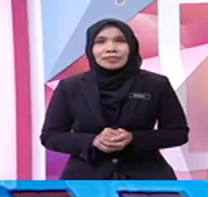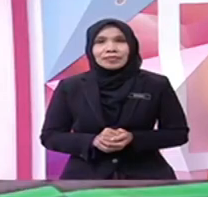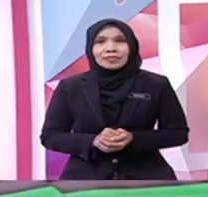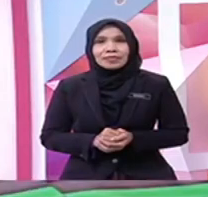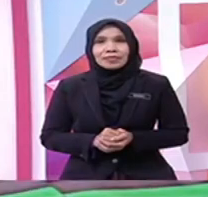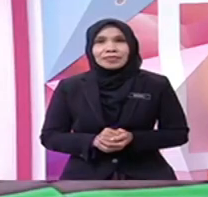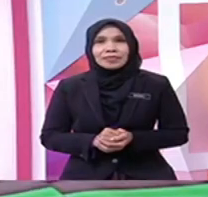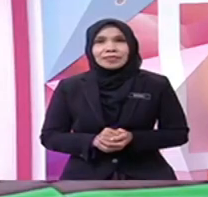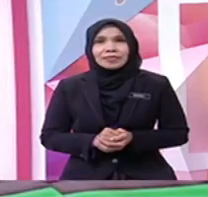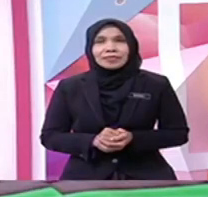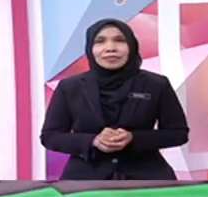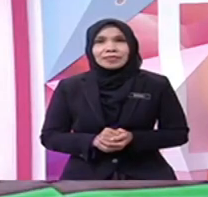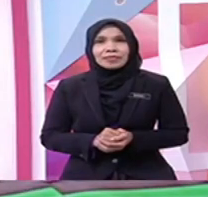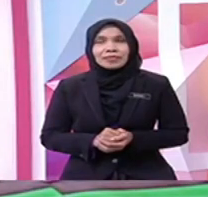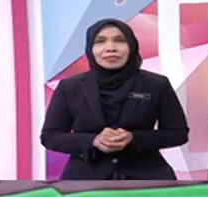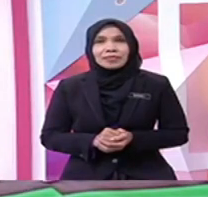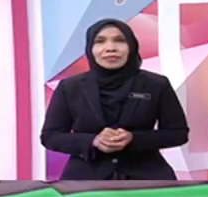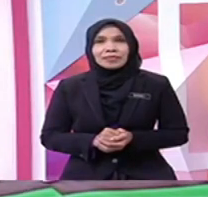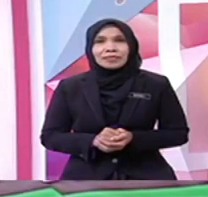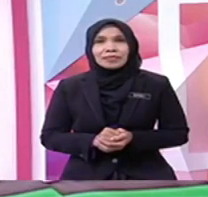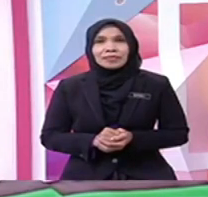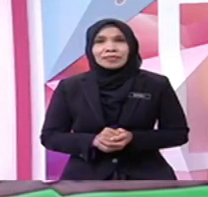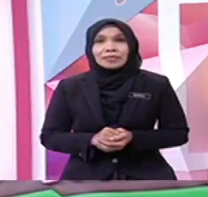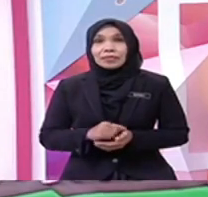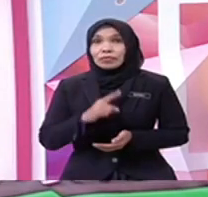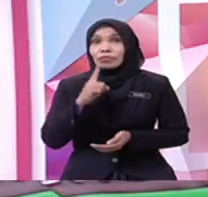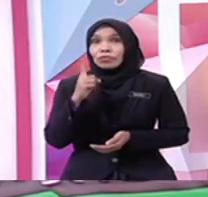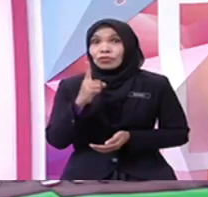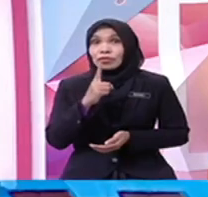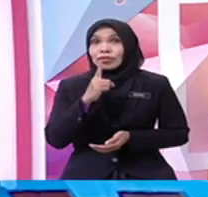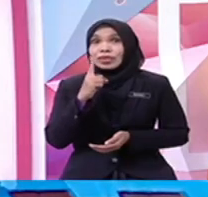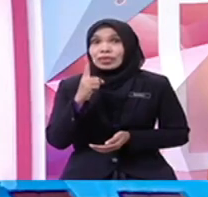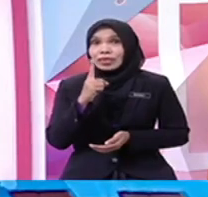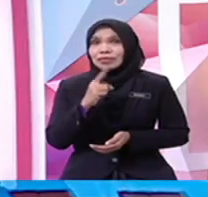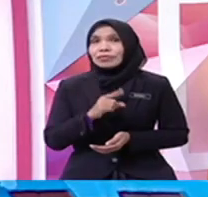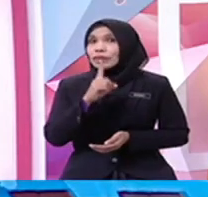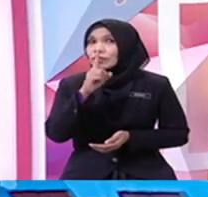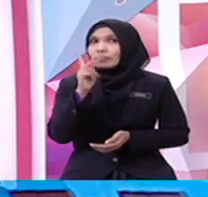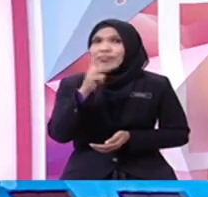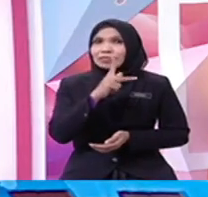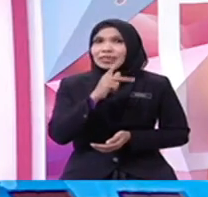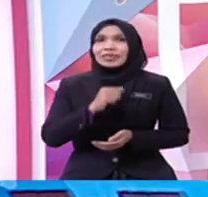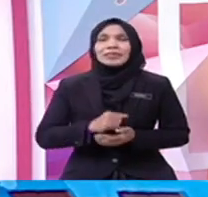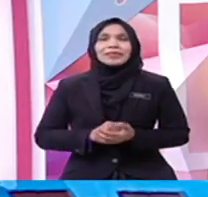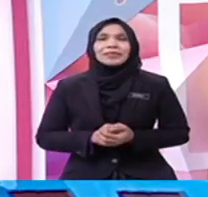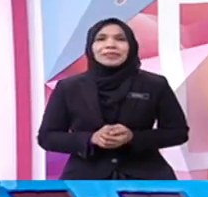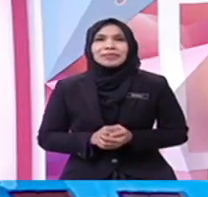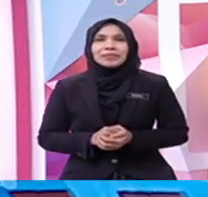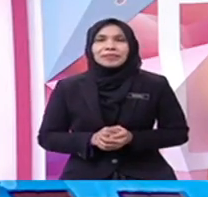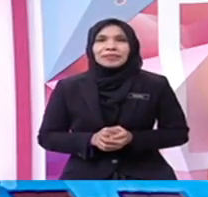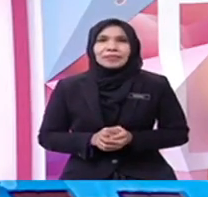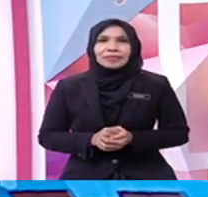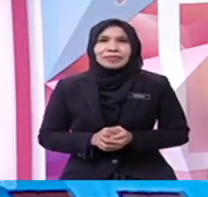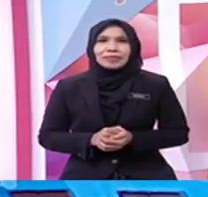one Time speed speed SpeedUp pusing pusing sekali